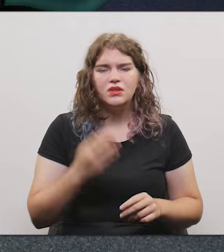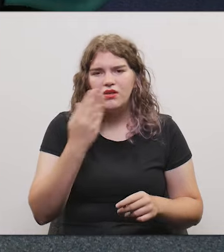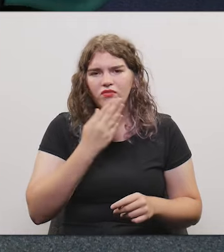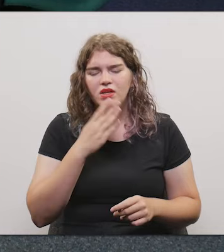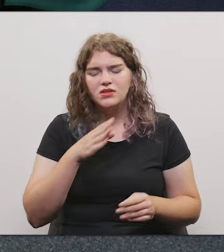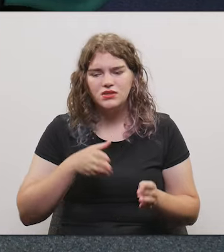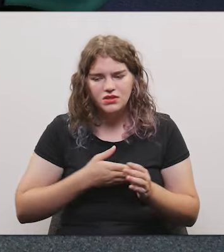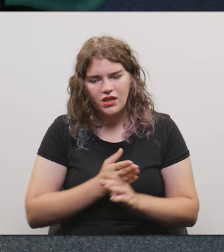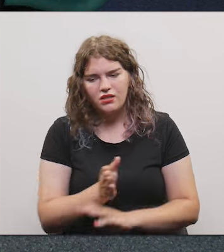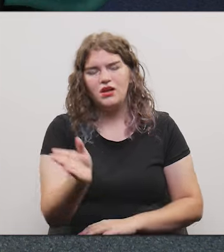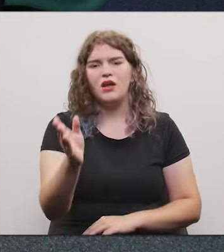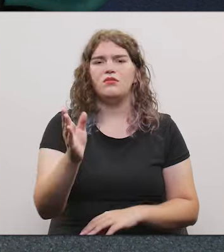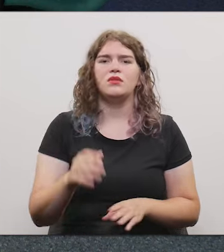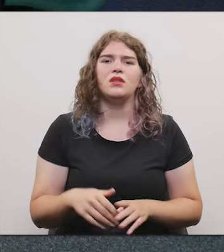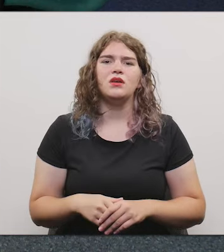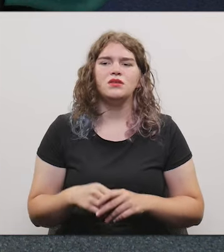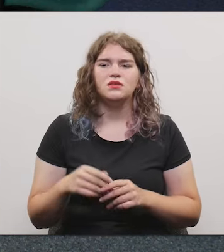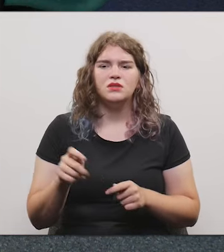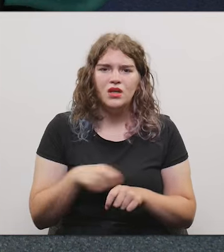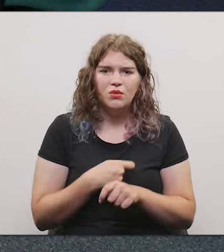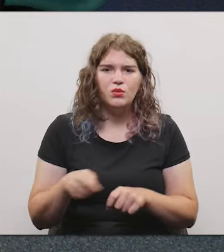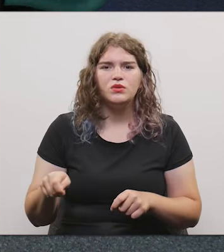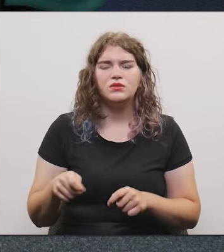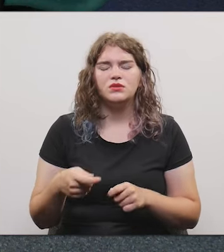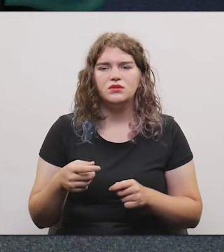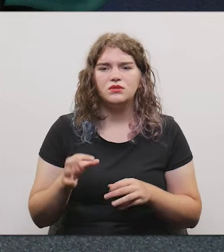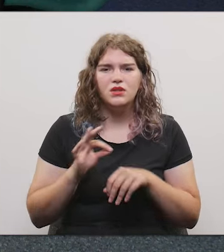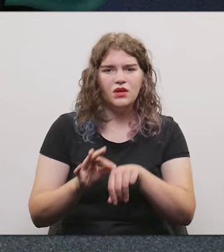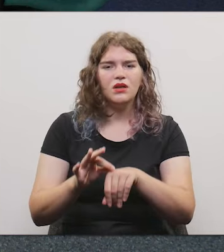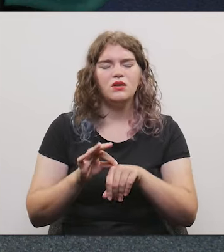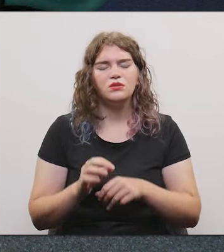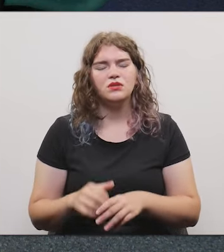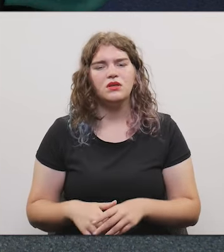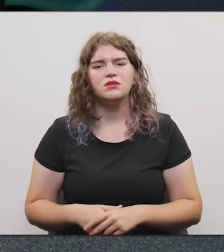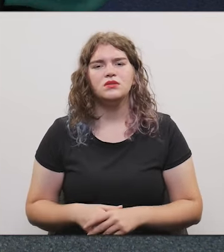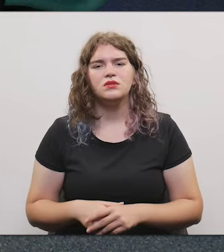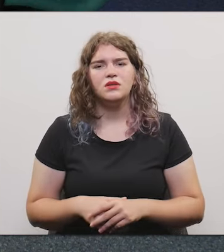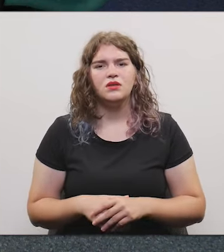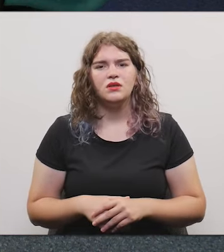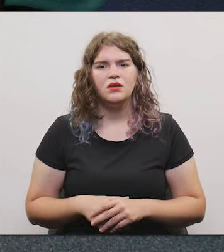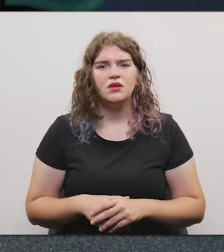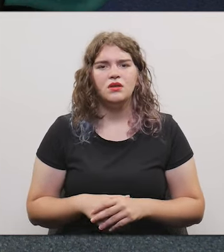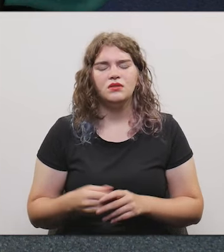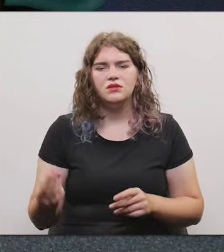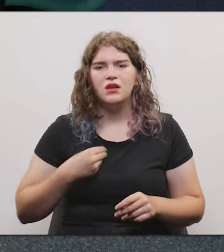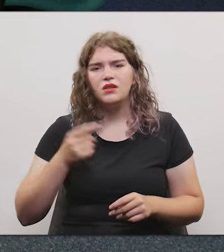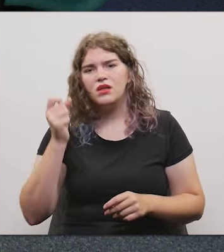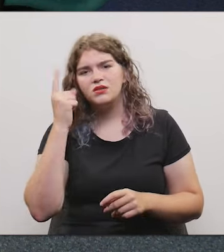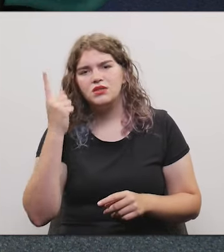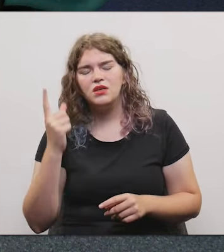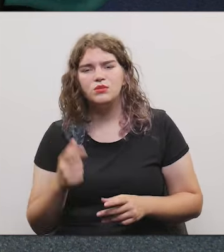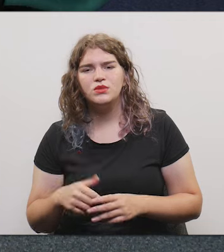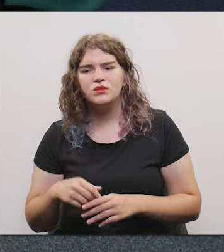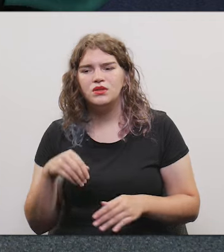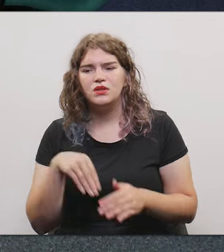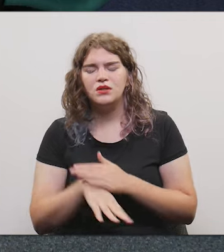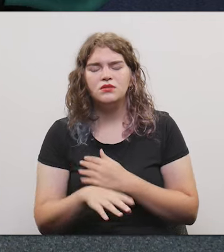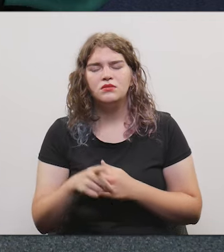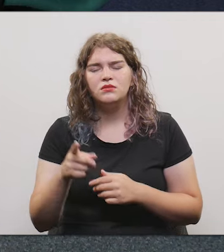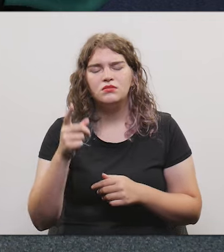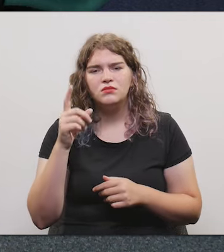să ne învețe, să ne îndrepte, să ne mustre, să ne călăuzească, să ne